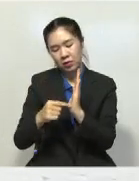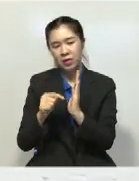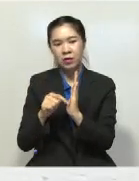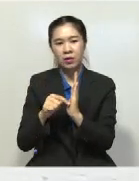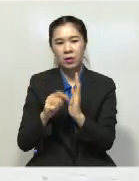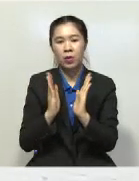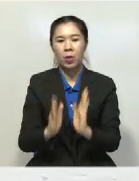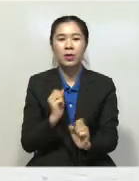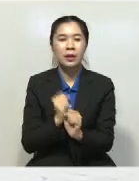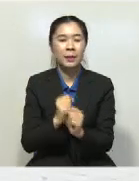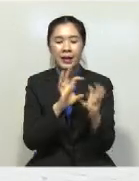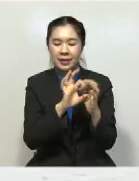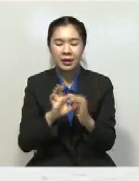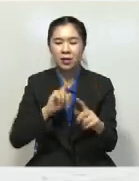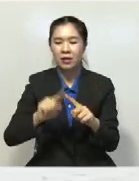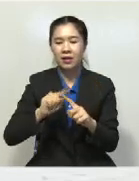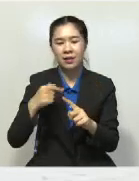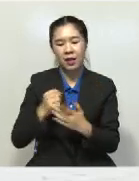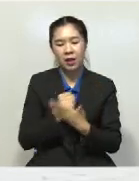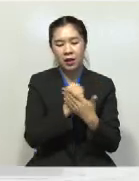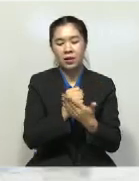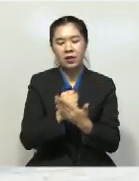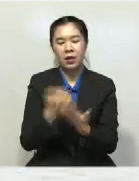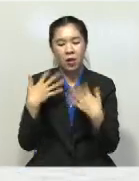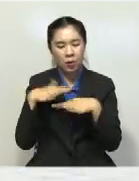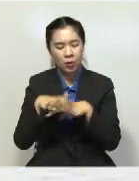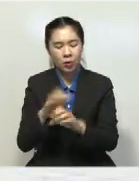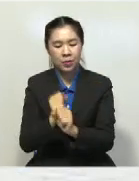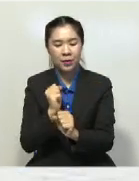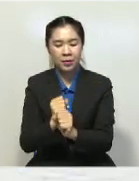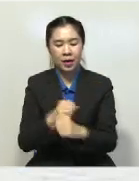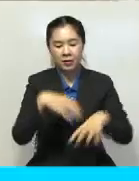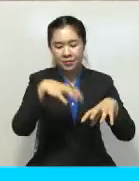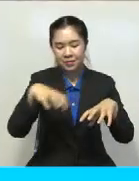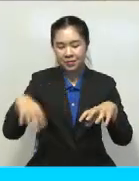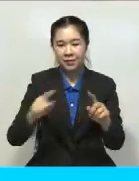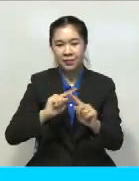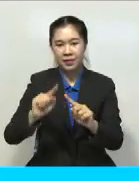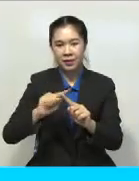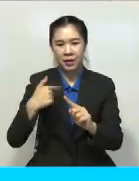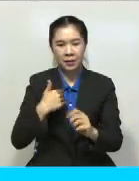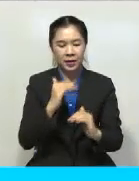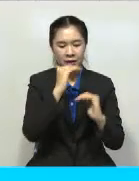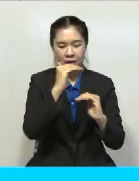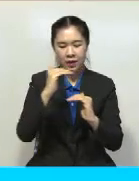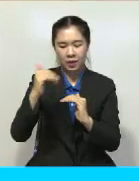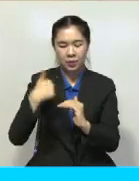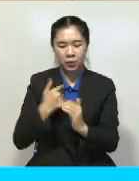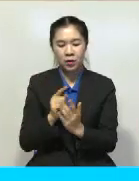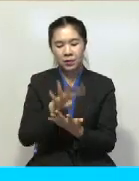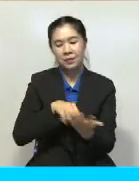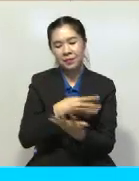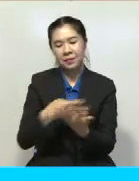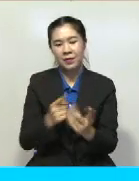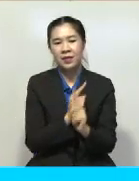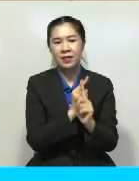ส่วนเกี่ยวข้องนะคะให้บูรณาการทำงานร่วมกันเพื่อที่จะให้ทุกภาคส่วนนั้นมีส่วนในการกำหนดและดำเนินการตามนโยบายในการ